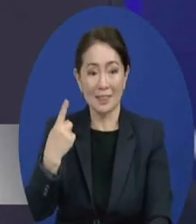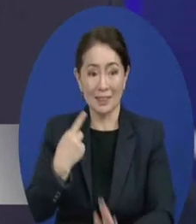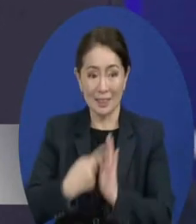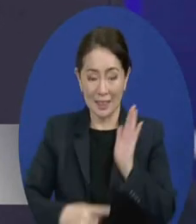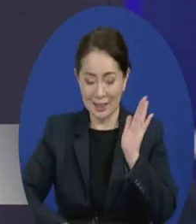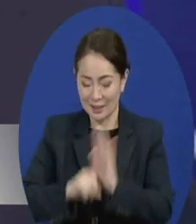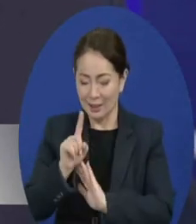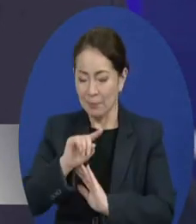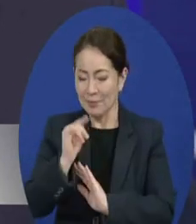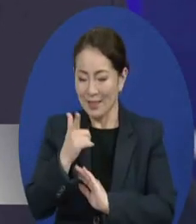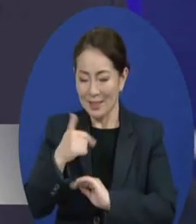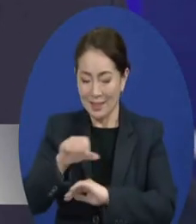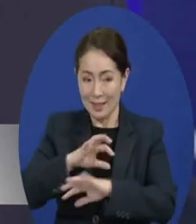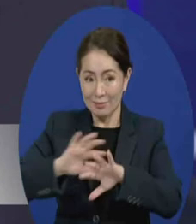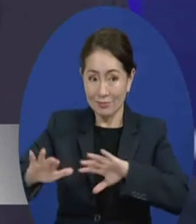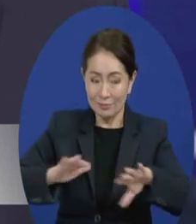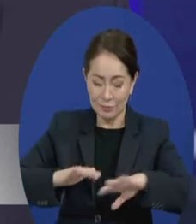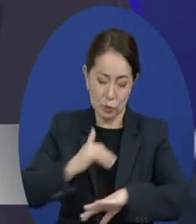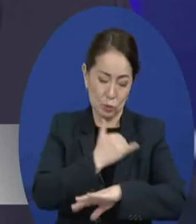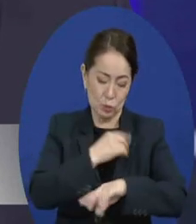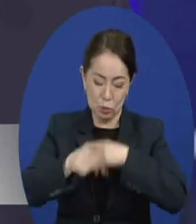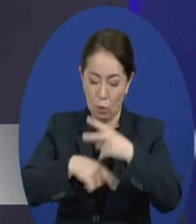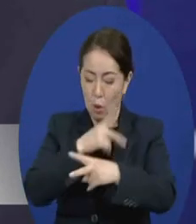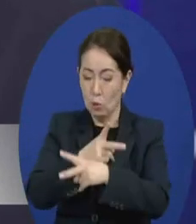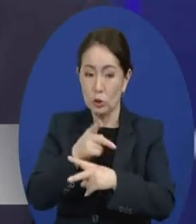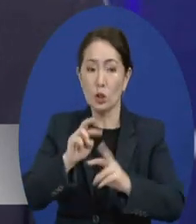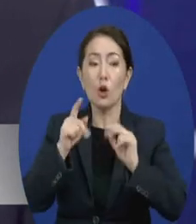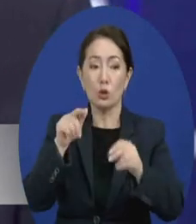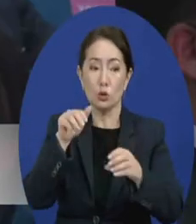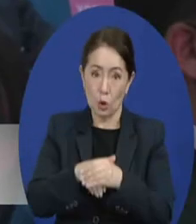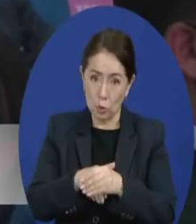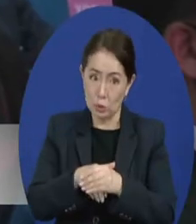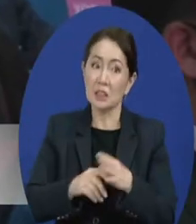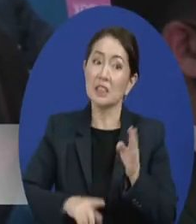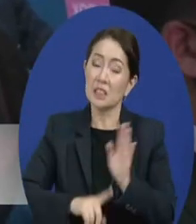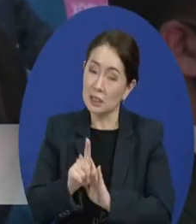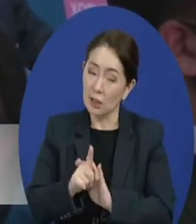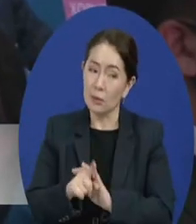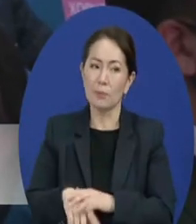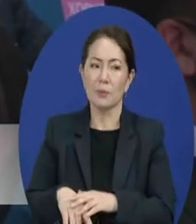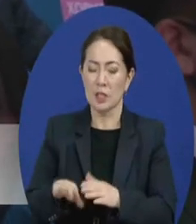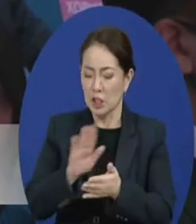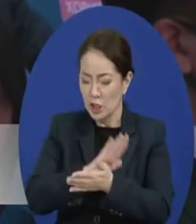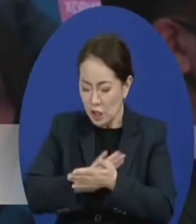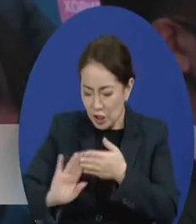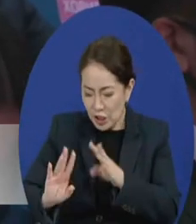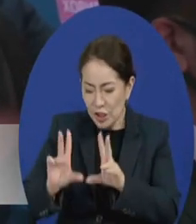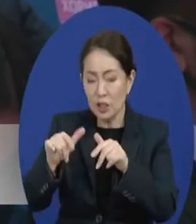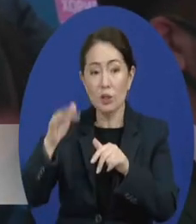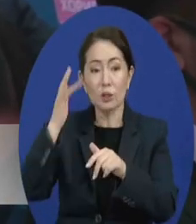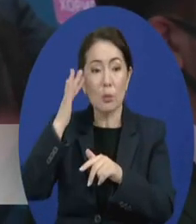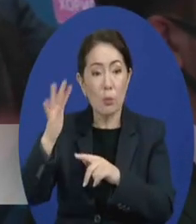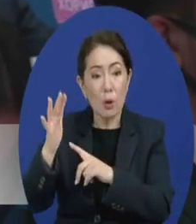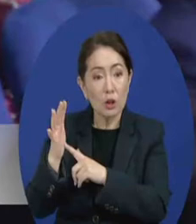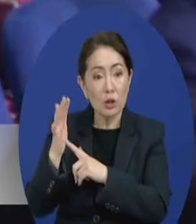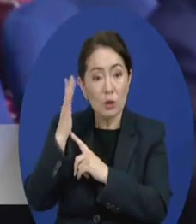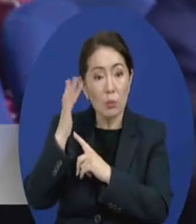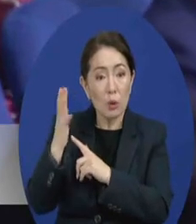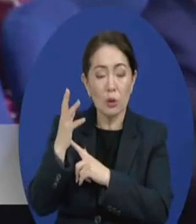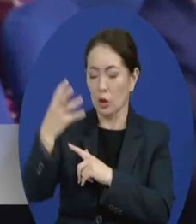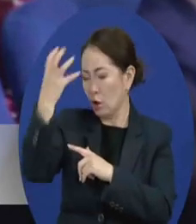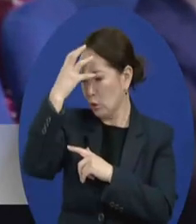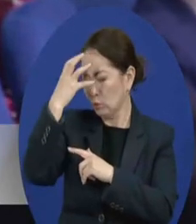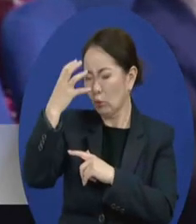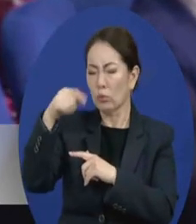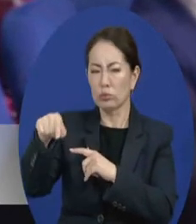нөгөө засаг захиргаа нутаг дэвсгэрийн нэг түүний удирдлагын тухай хуулийн өөрчлөлтөөр ингээд суугаад эхэлж байгаа. Шин сэргэлтийн бодлого төрийн бүтээмжтэй салшгүй холбоотой